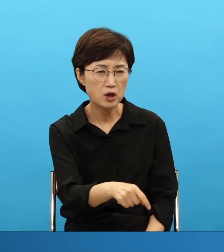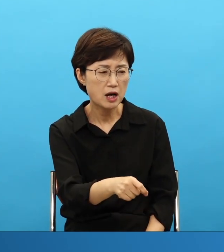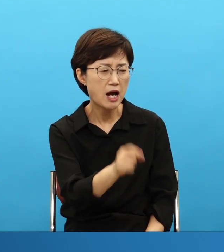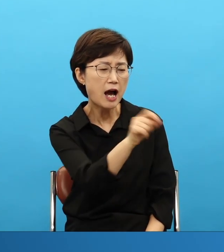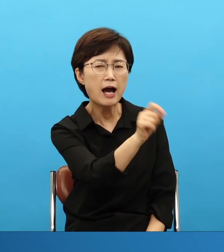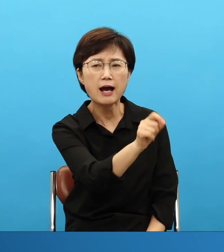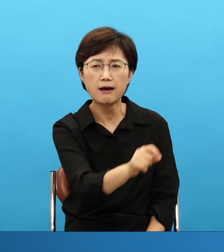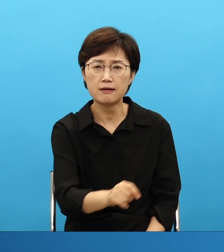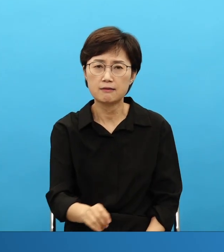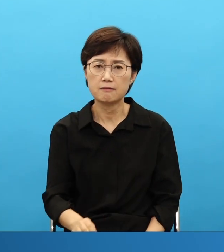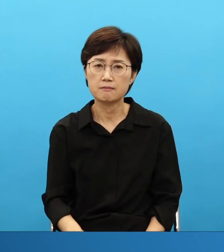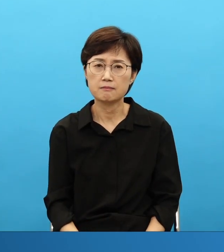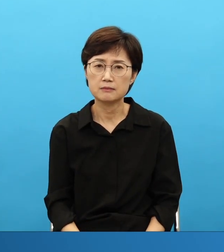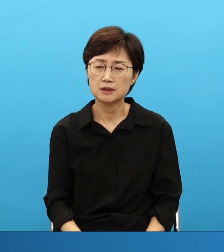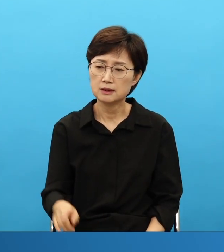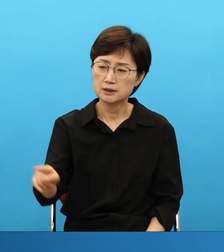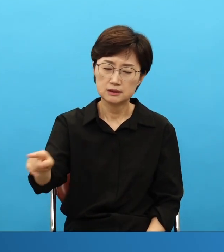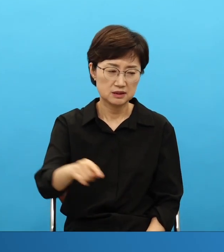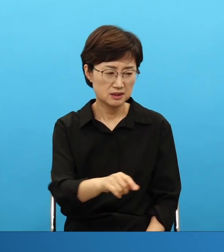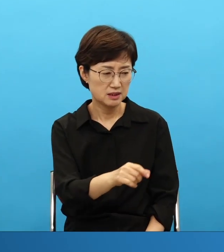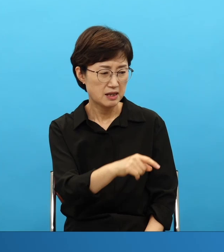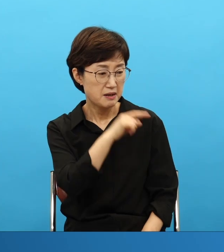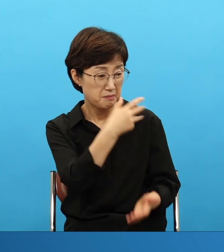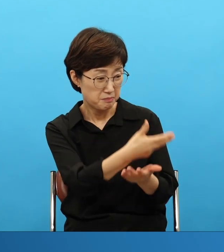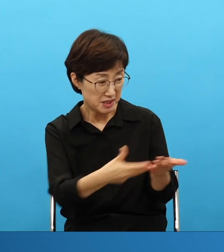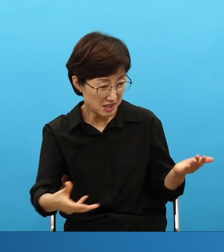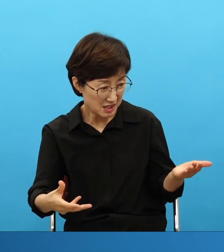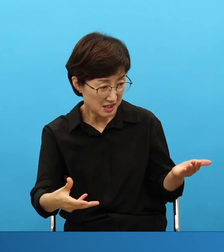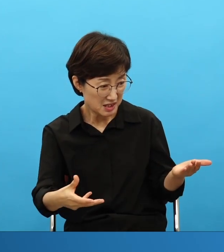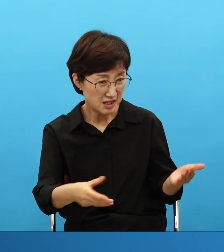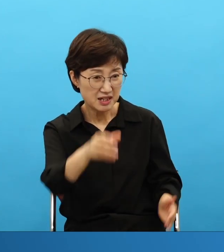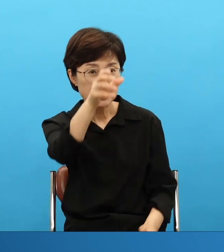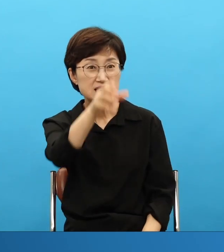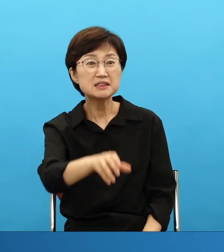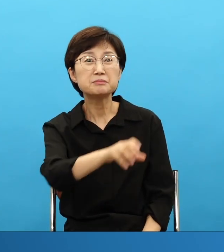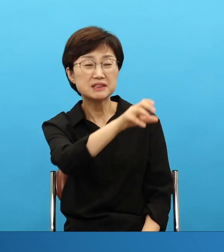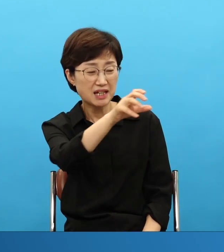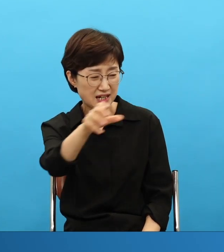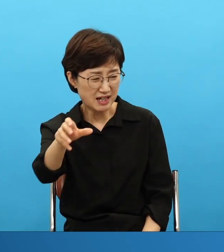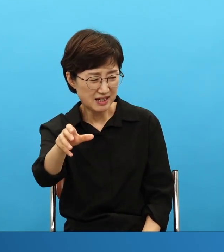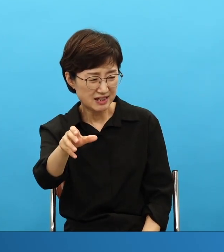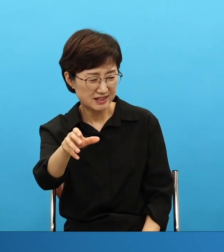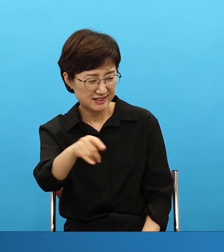가지 미련하게 본 거지 아 십자가 피사가 뭐냐